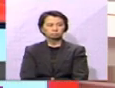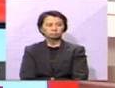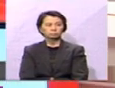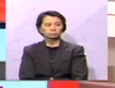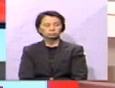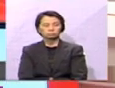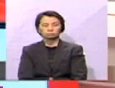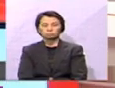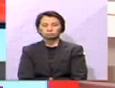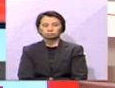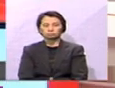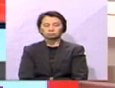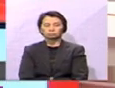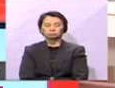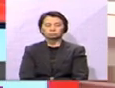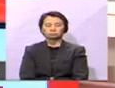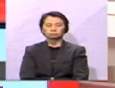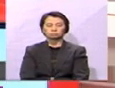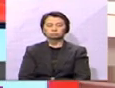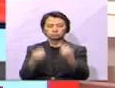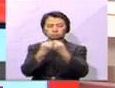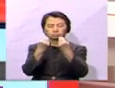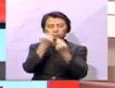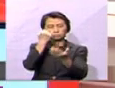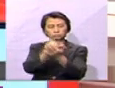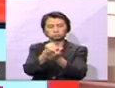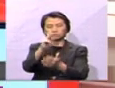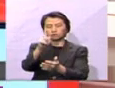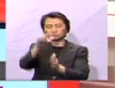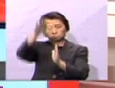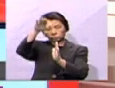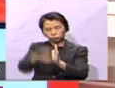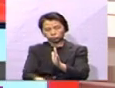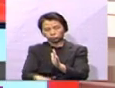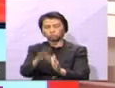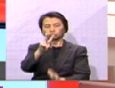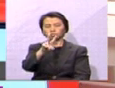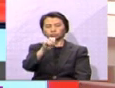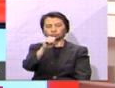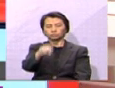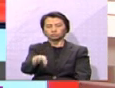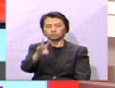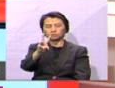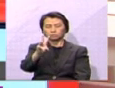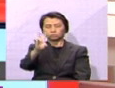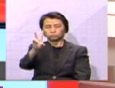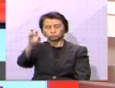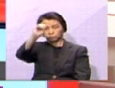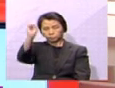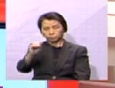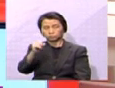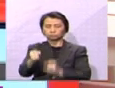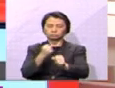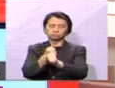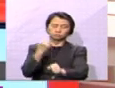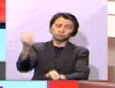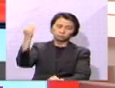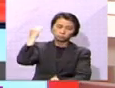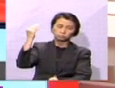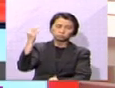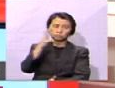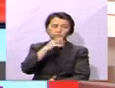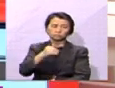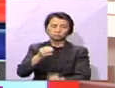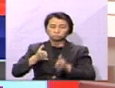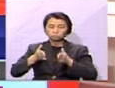depan indeks kadar jenayah di Kuala Lumpur turun sebanyak 20.67% tahun lepas manakala kadar